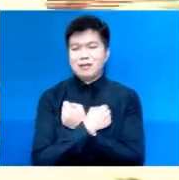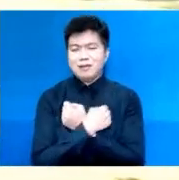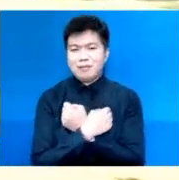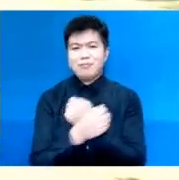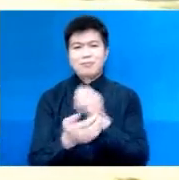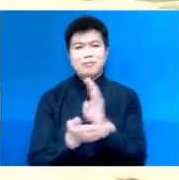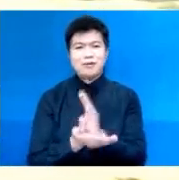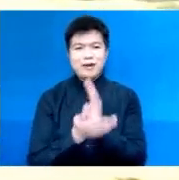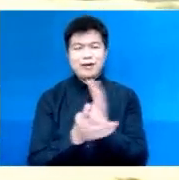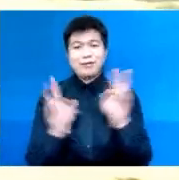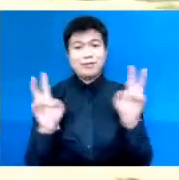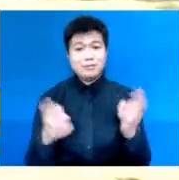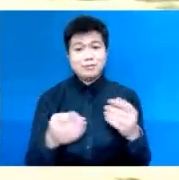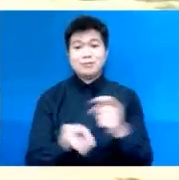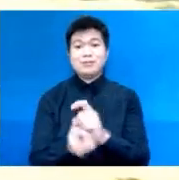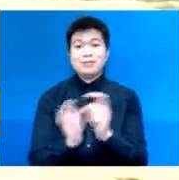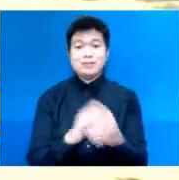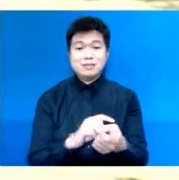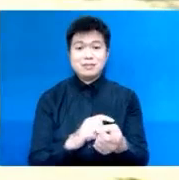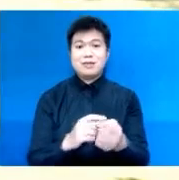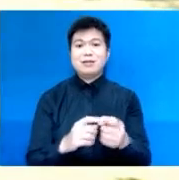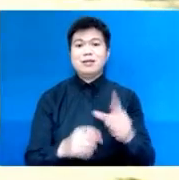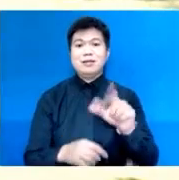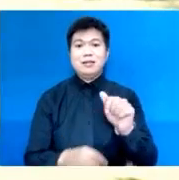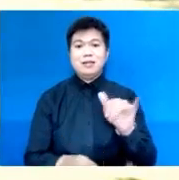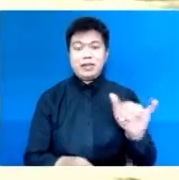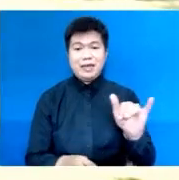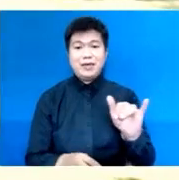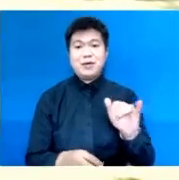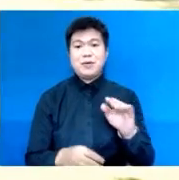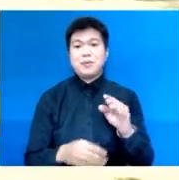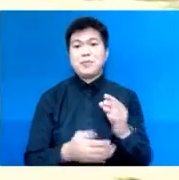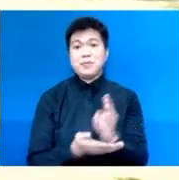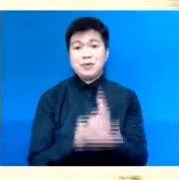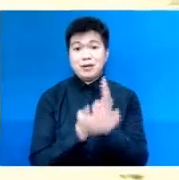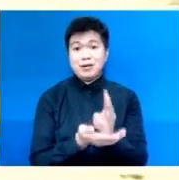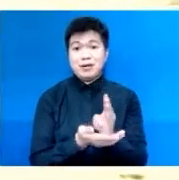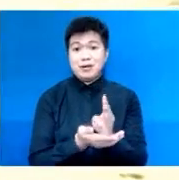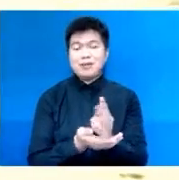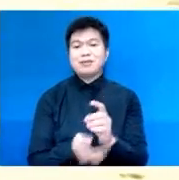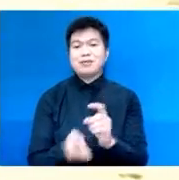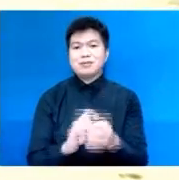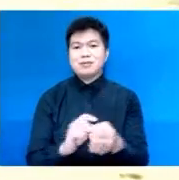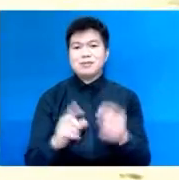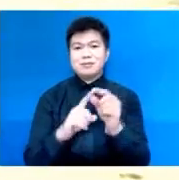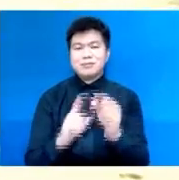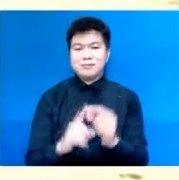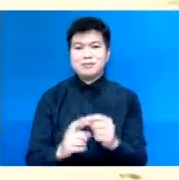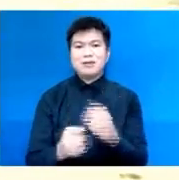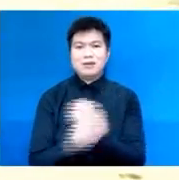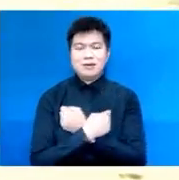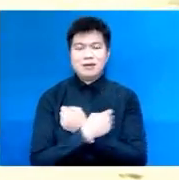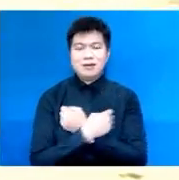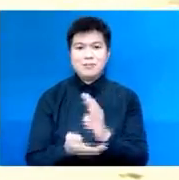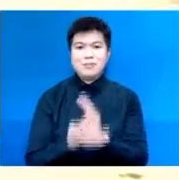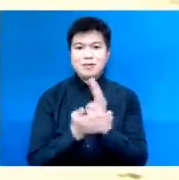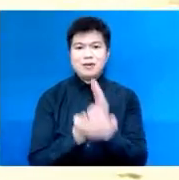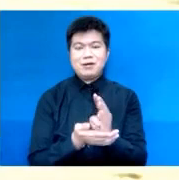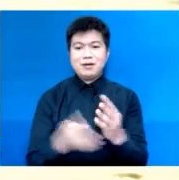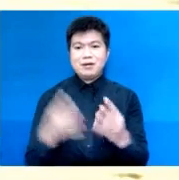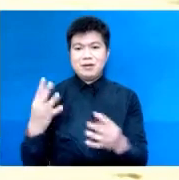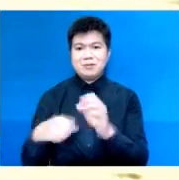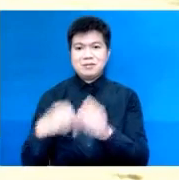yung pumalit sa Love Boracay, actually. Oo. And sa loob ng apat na taon na medyo natigang tayo sa mga happenings dito sa